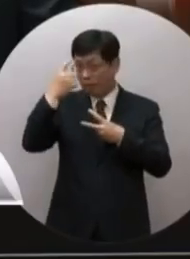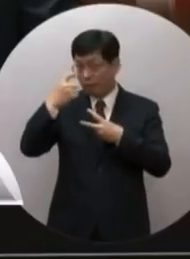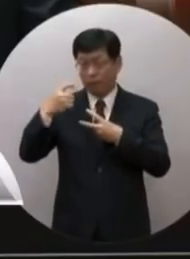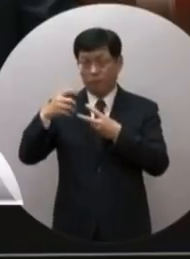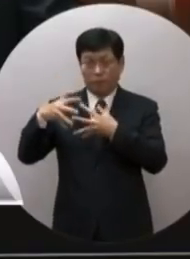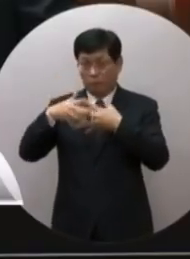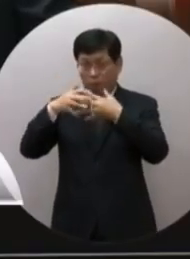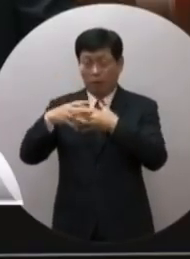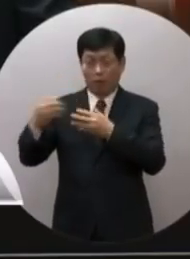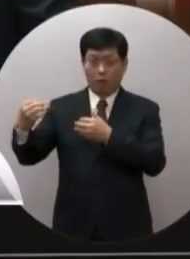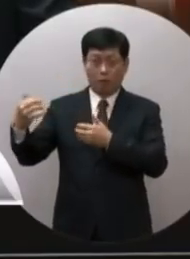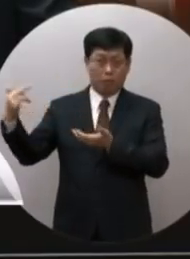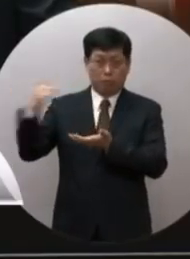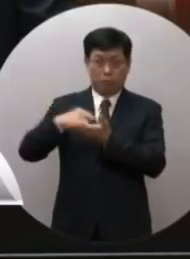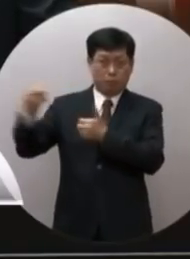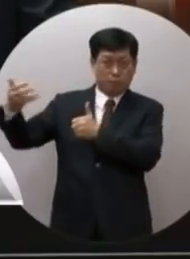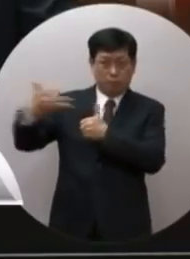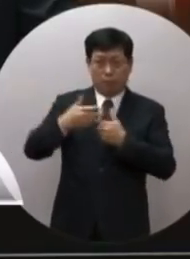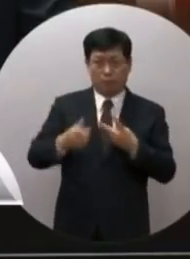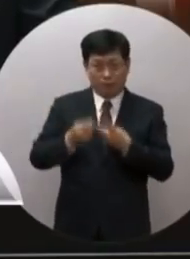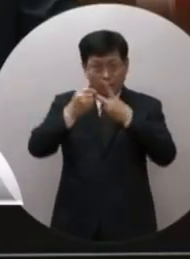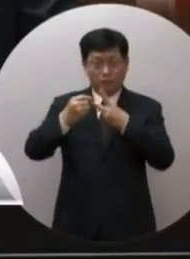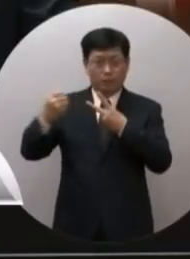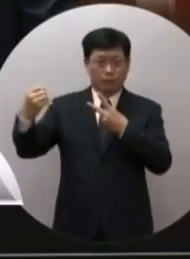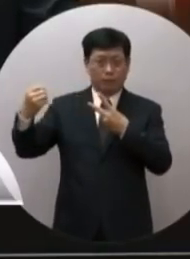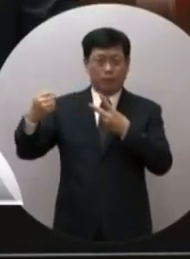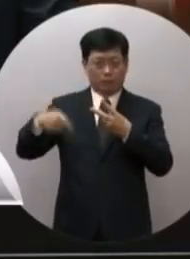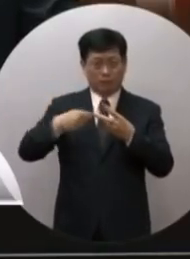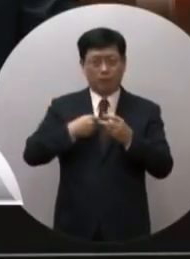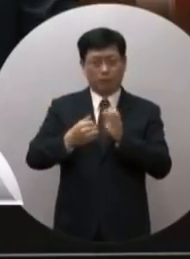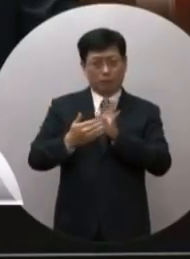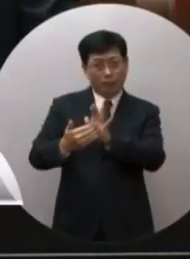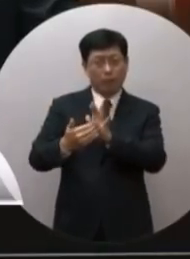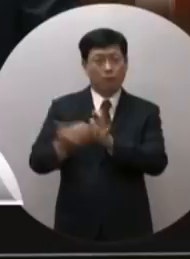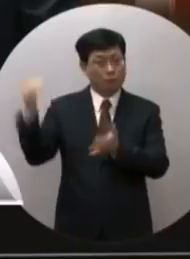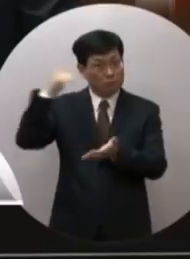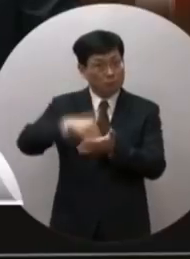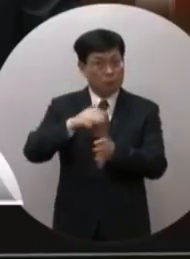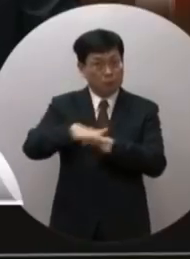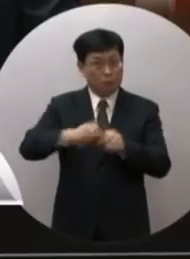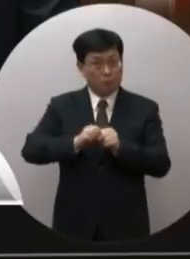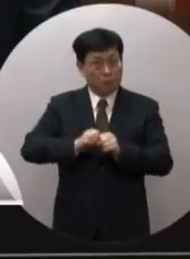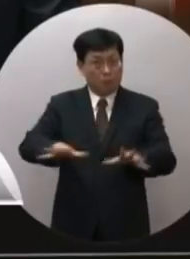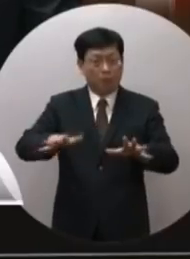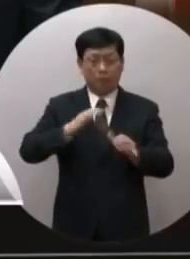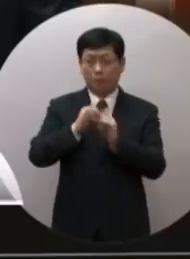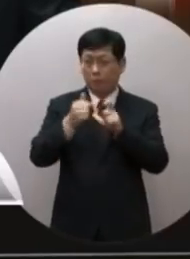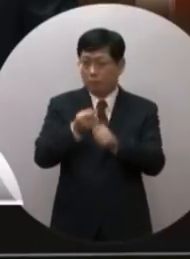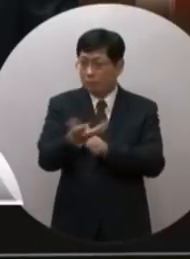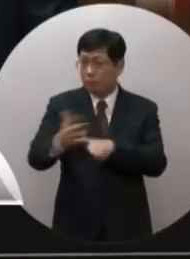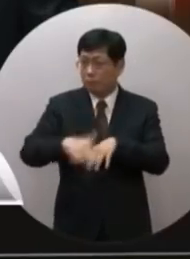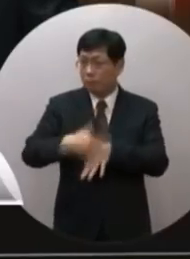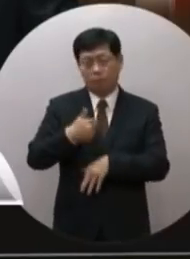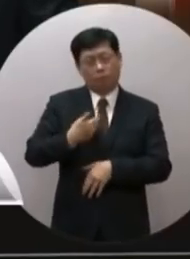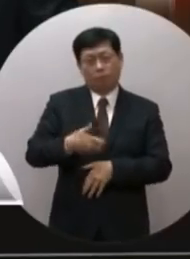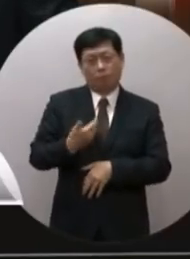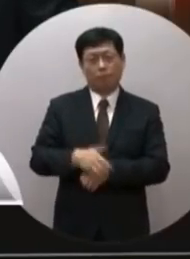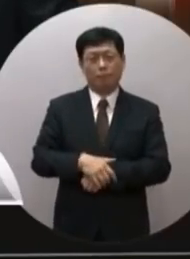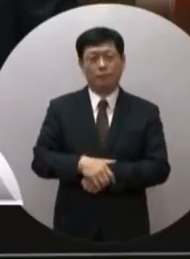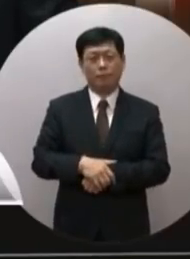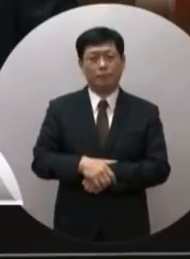美回传回来的2次的感染，到底会不会爆发全面性的社区感染，我们并不知